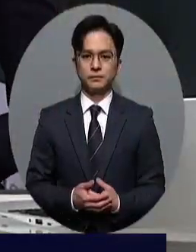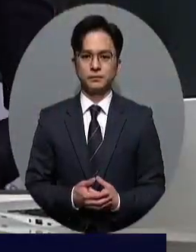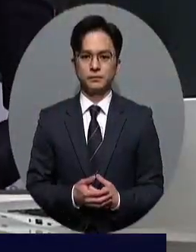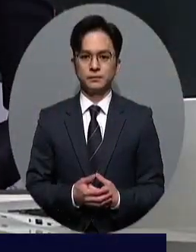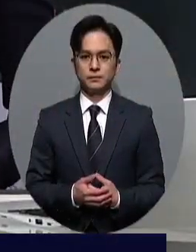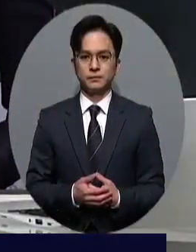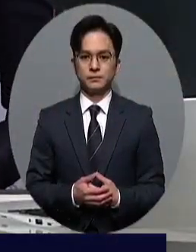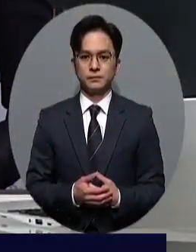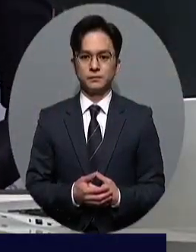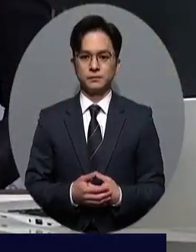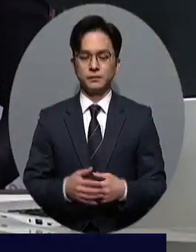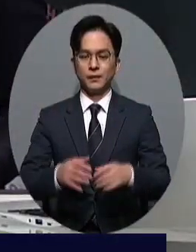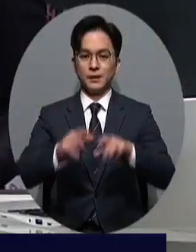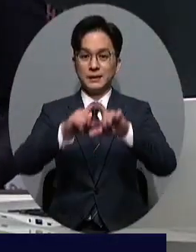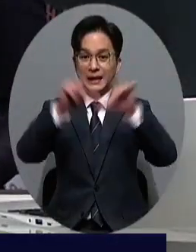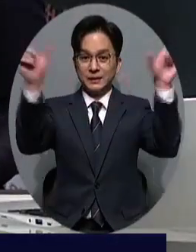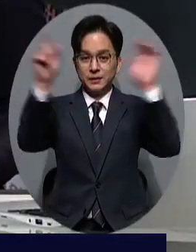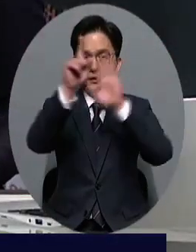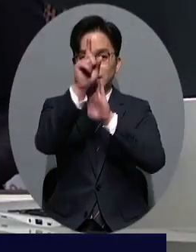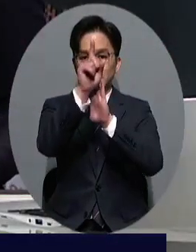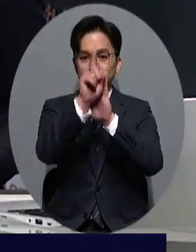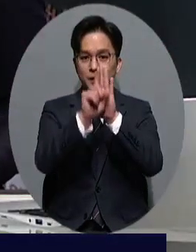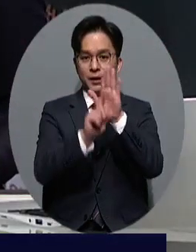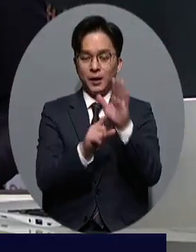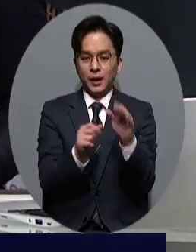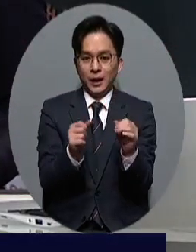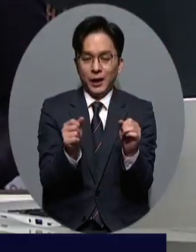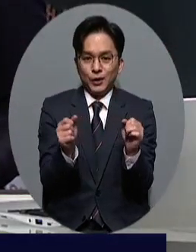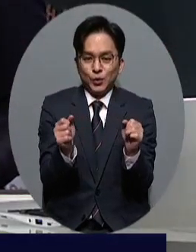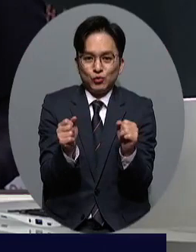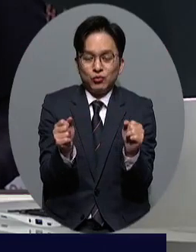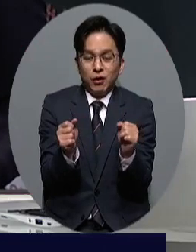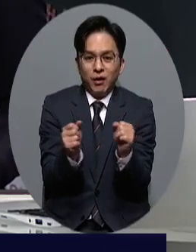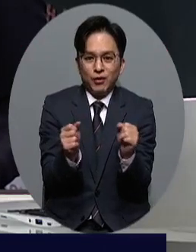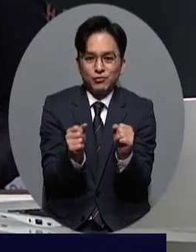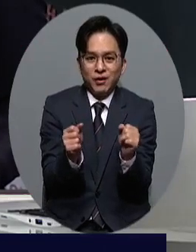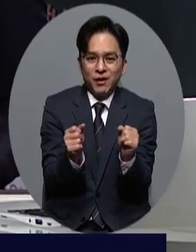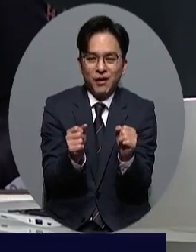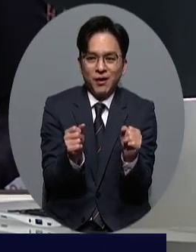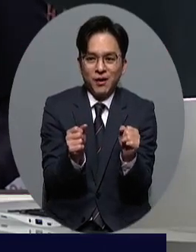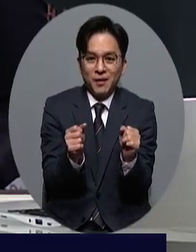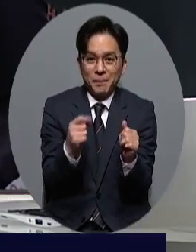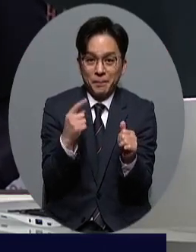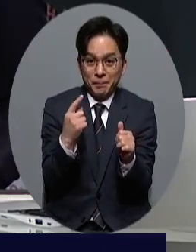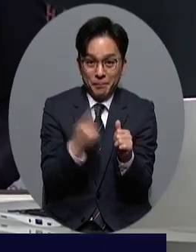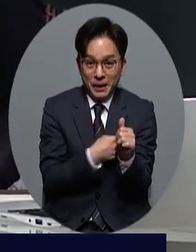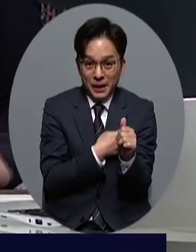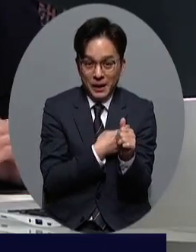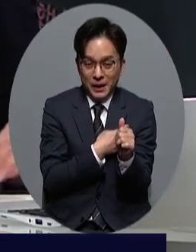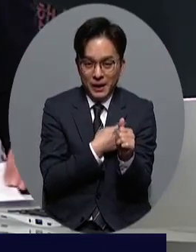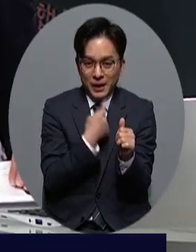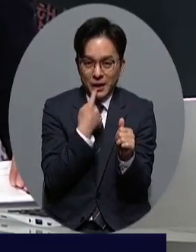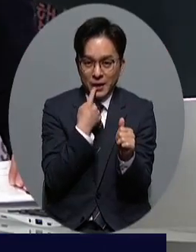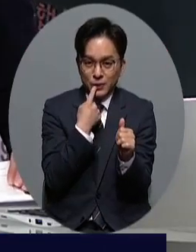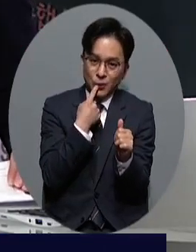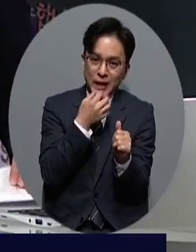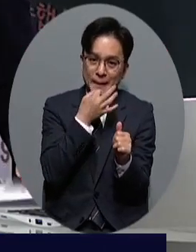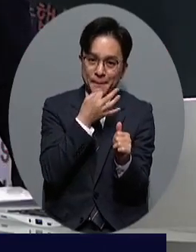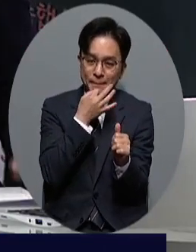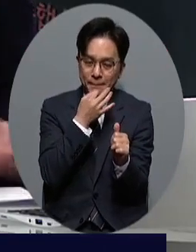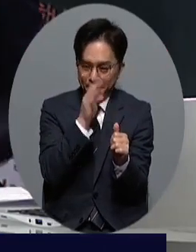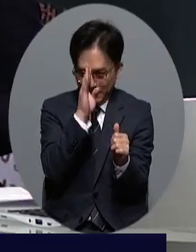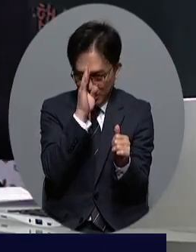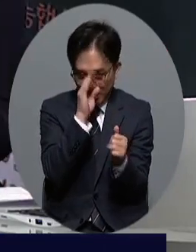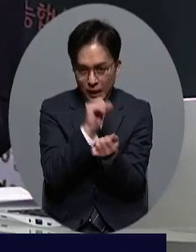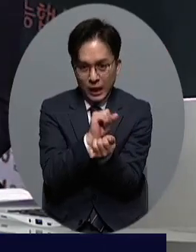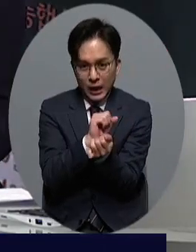최근 기온이 뚝 떨어지면서 부쩍 쌀쌀한 날씨가 이어지고 있습니다. 이 기온이 갑자기 떨어지면 계절성 질병에 걸릴 위험도 커지고 있습니다.